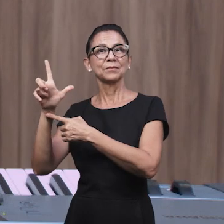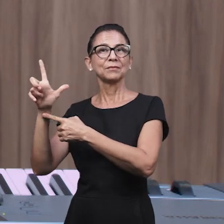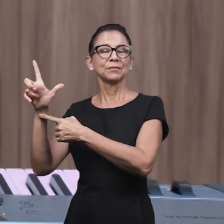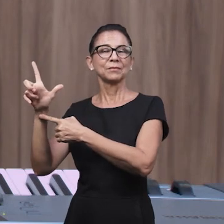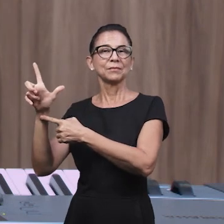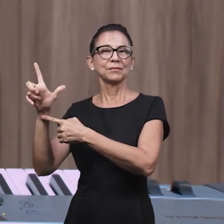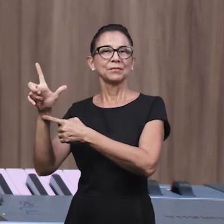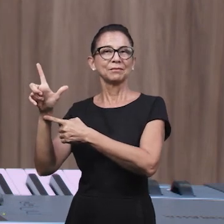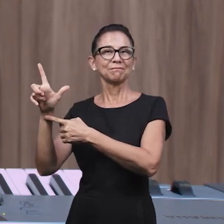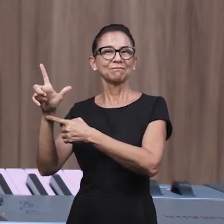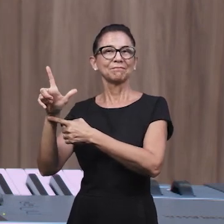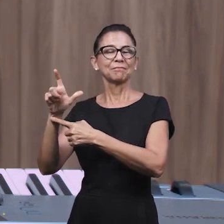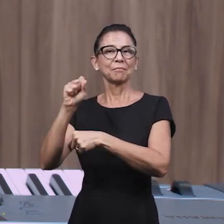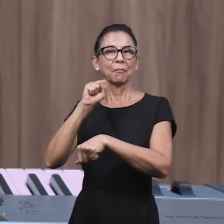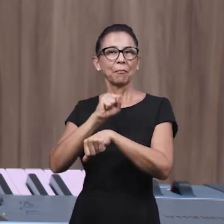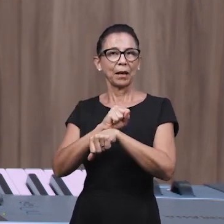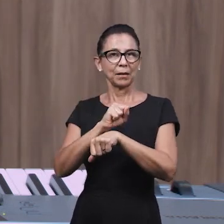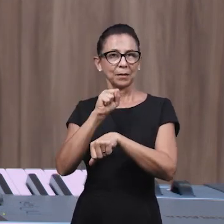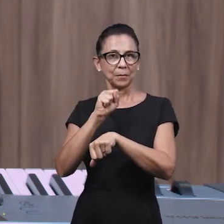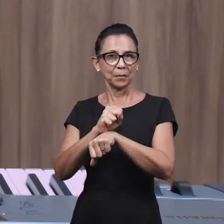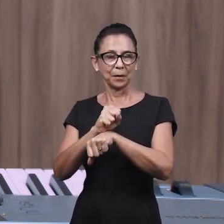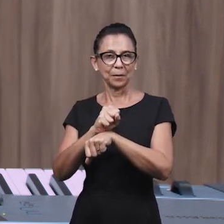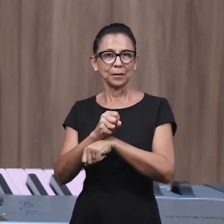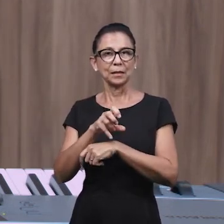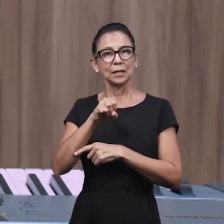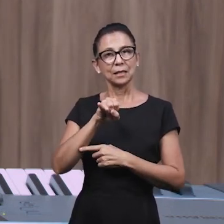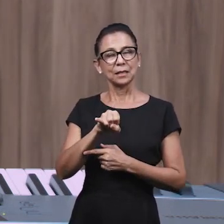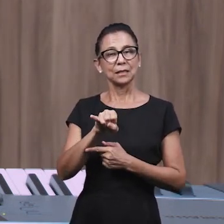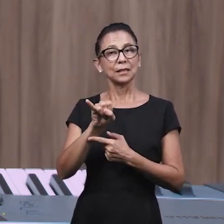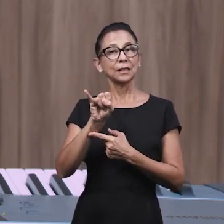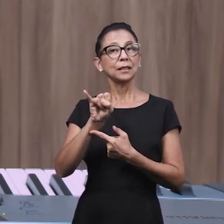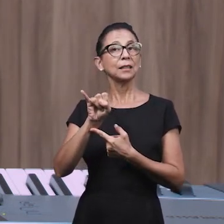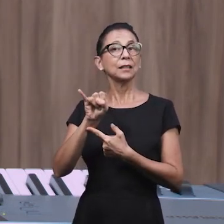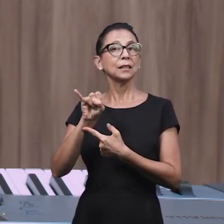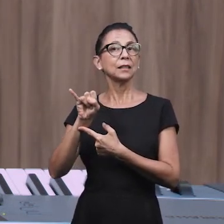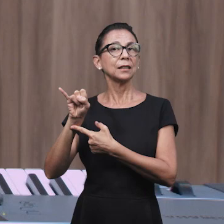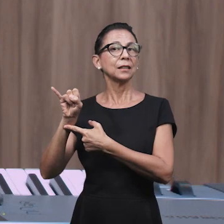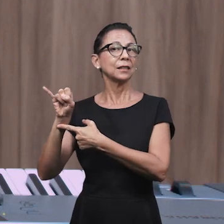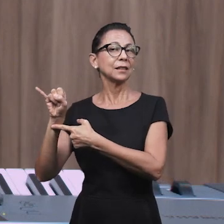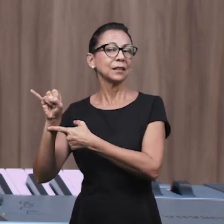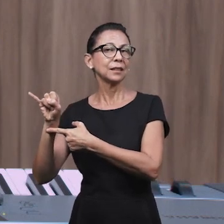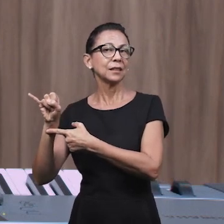Sol. Pause, pause, pause.